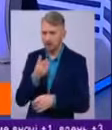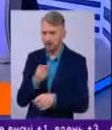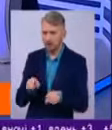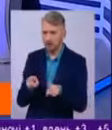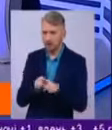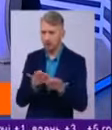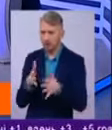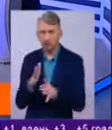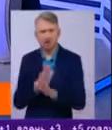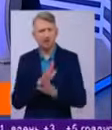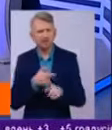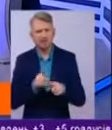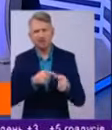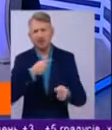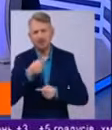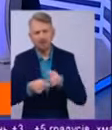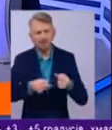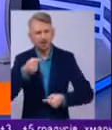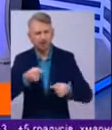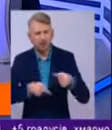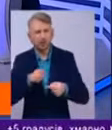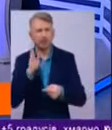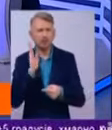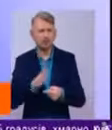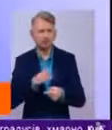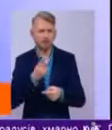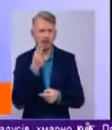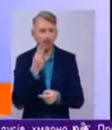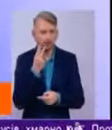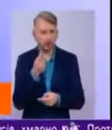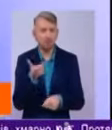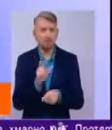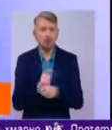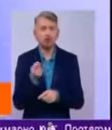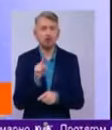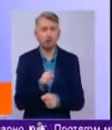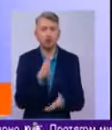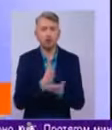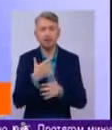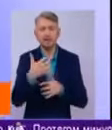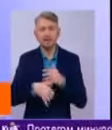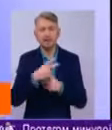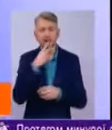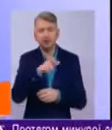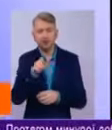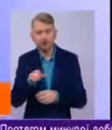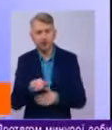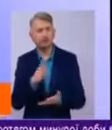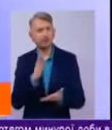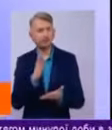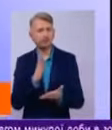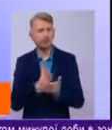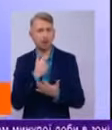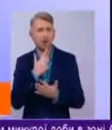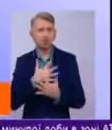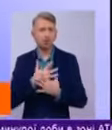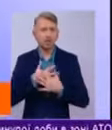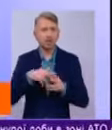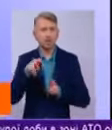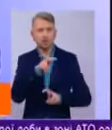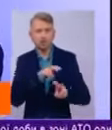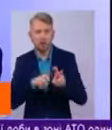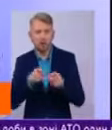моменти? Ні, це вічна дискусія, вона триватиме завжди, і більше того, є і серед глядачів, скажімо, любителі шукати